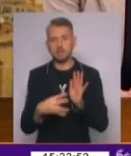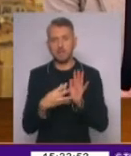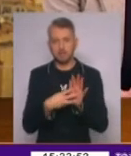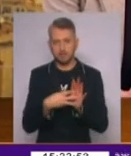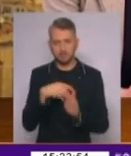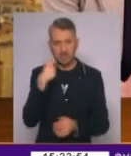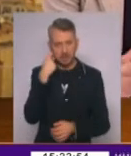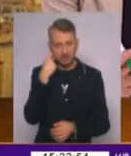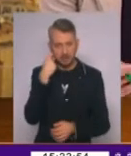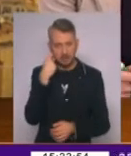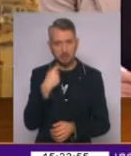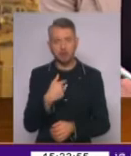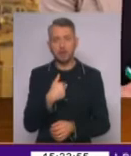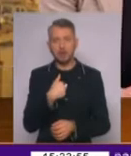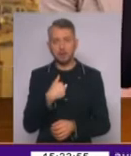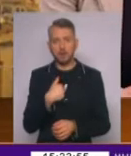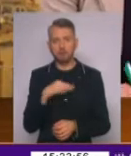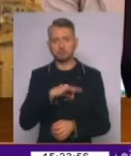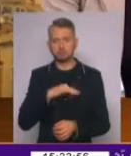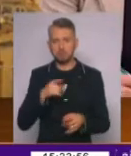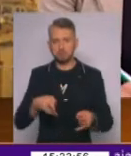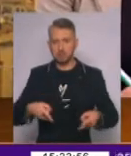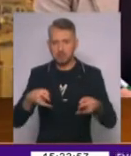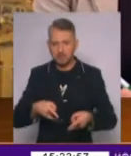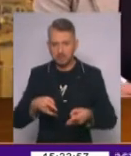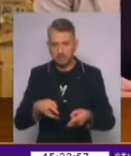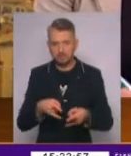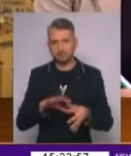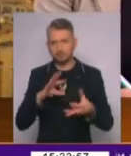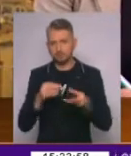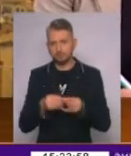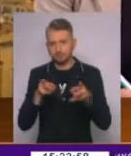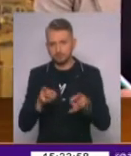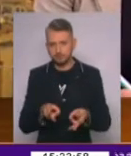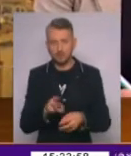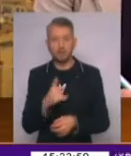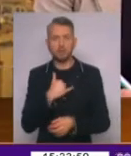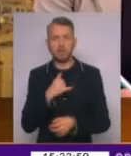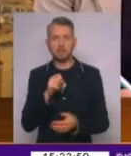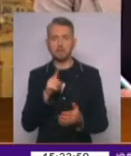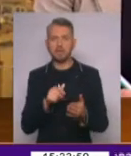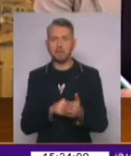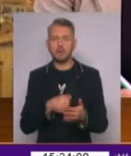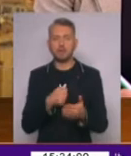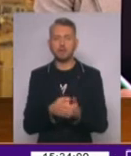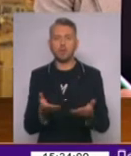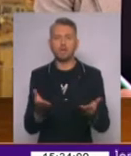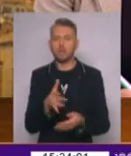рік. Хожу, правда, на милицях хворію нещасного случаю. Але у мене питання, до яких